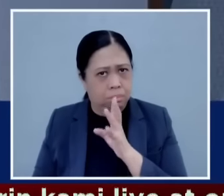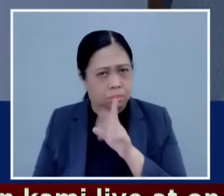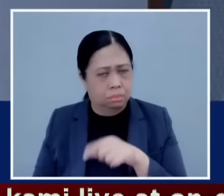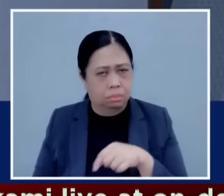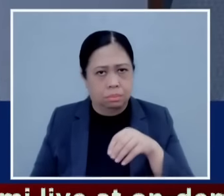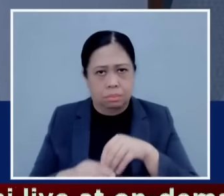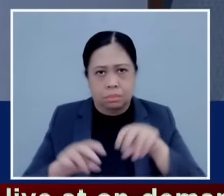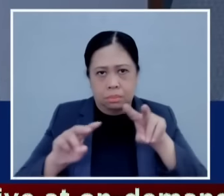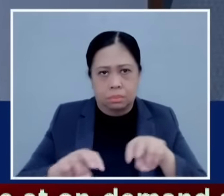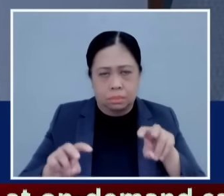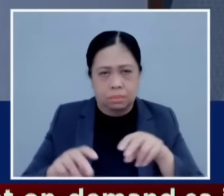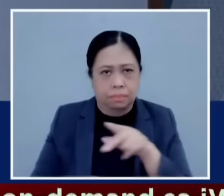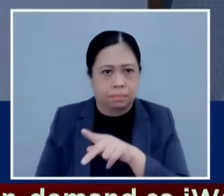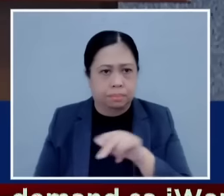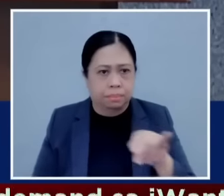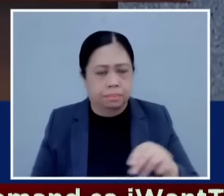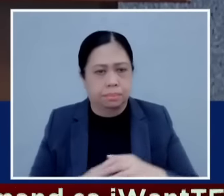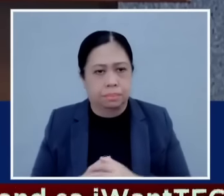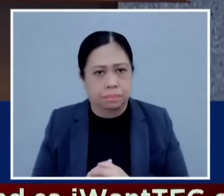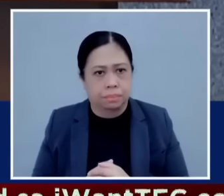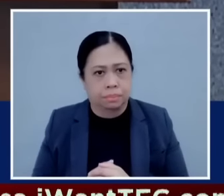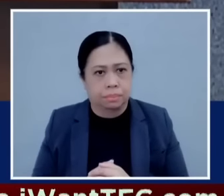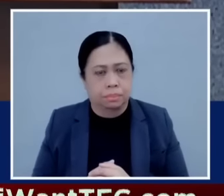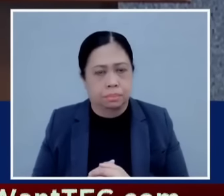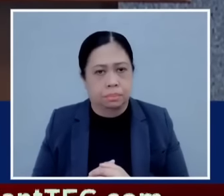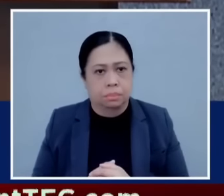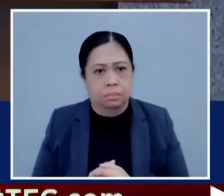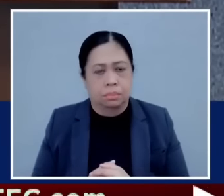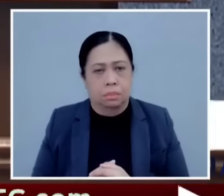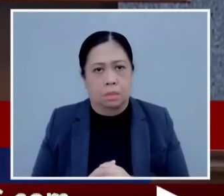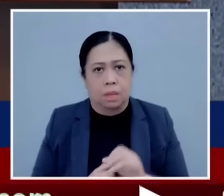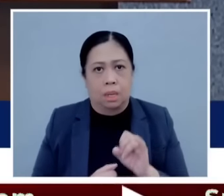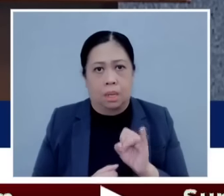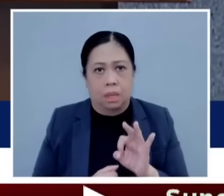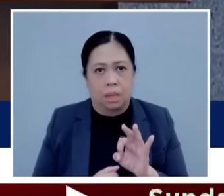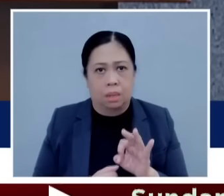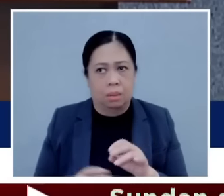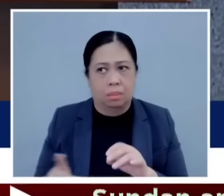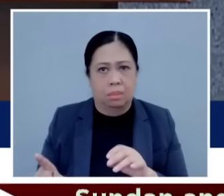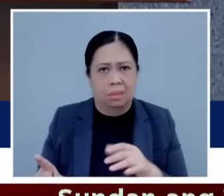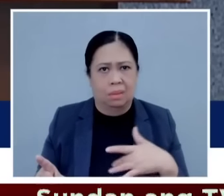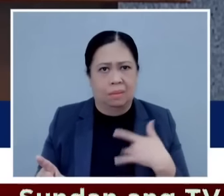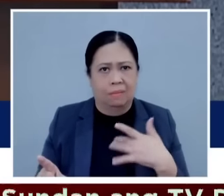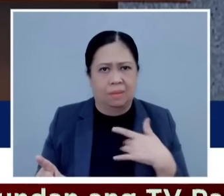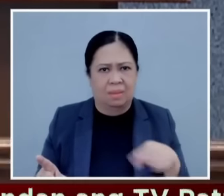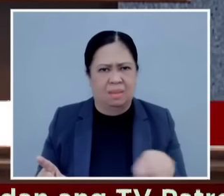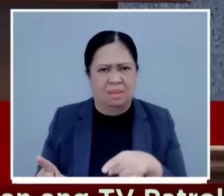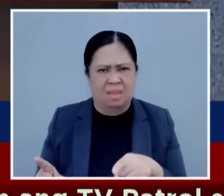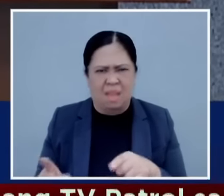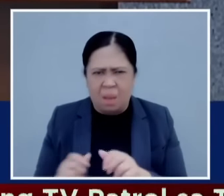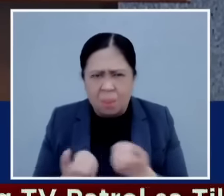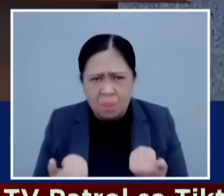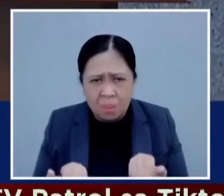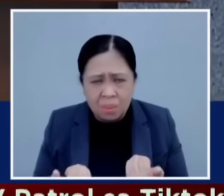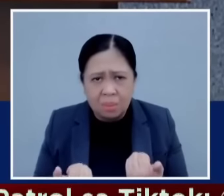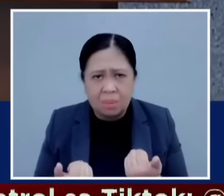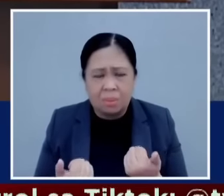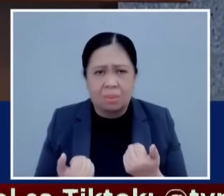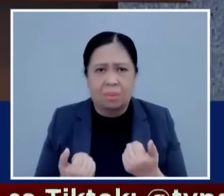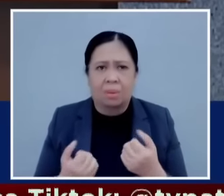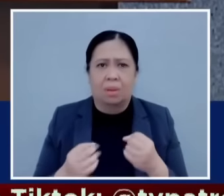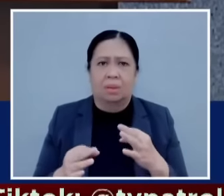pag-iimbestiga sa People's Initiative. Kung feeling assaulted sila, how? How? If the